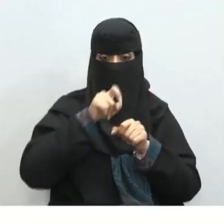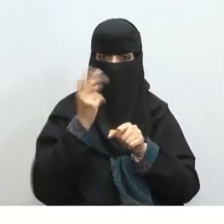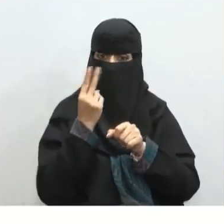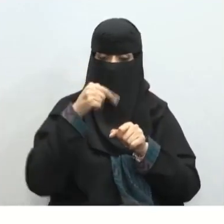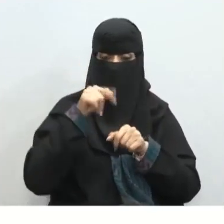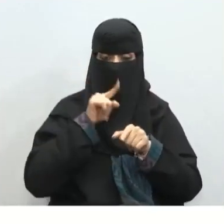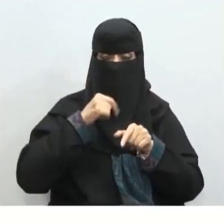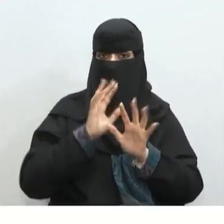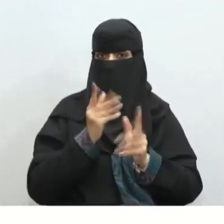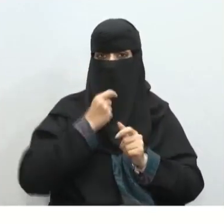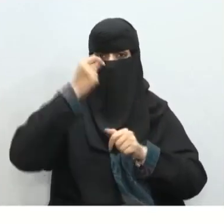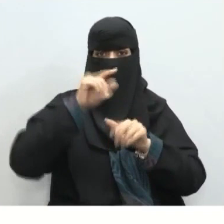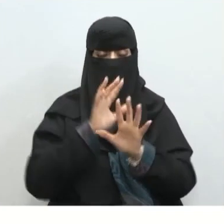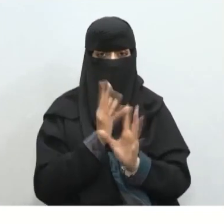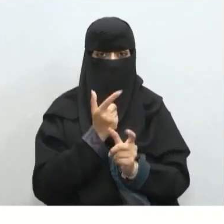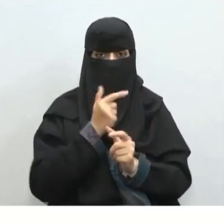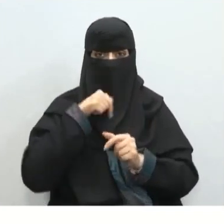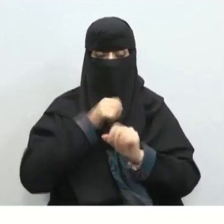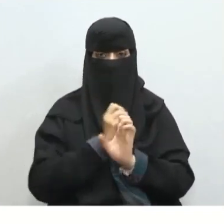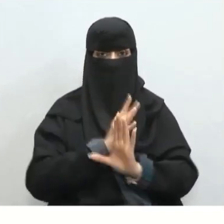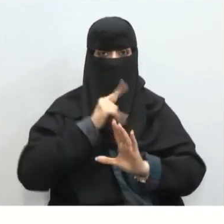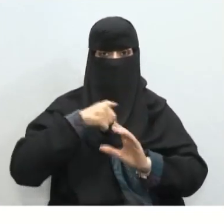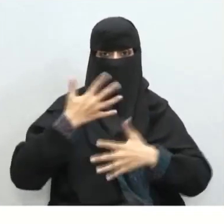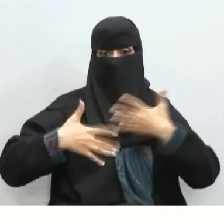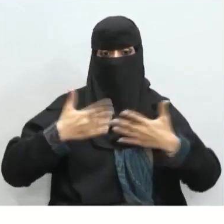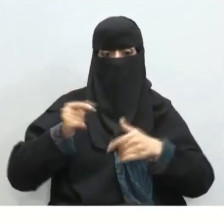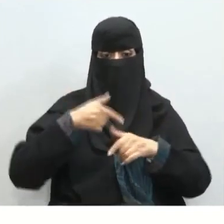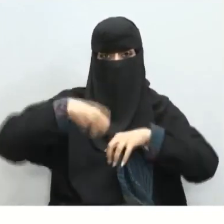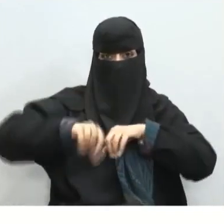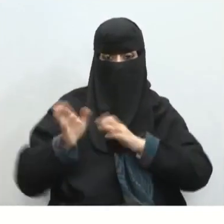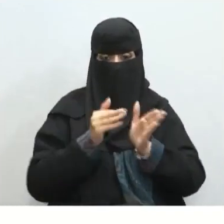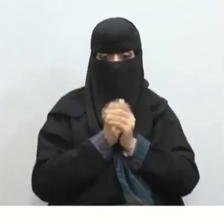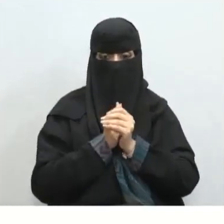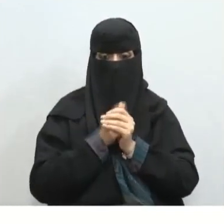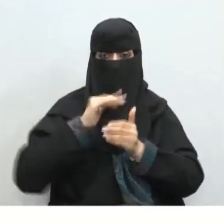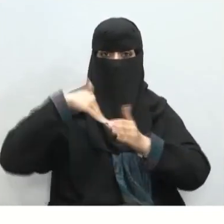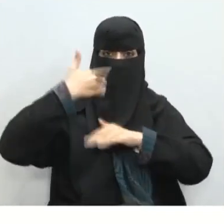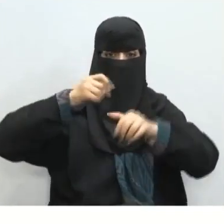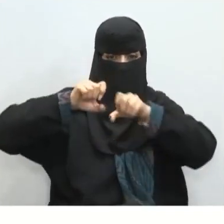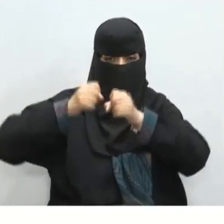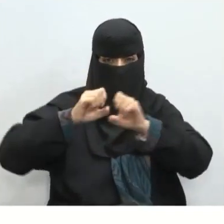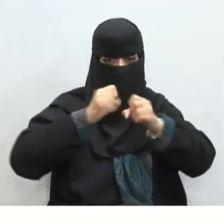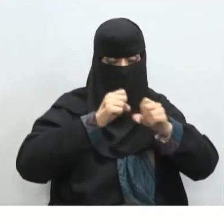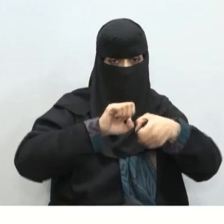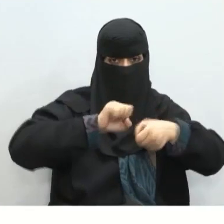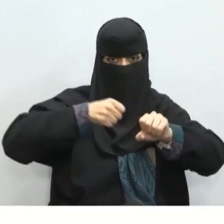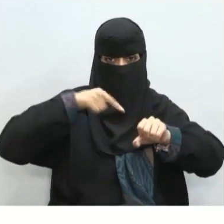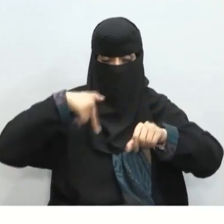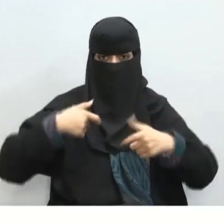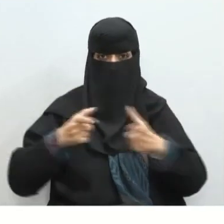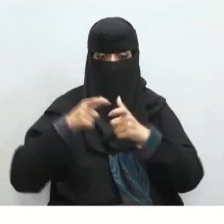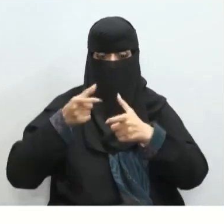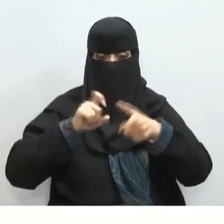وصفي كيف تتحرر الطاقه من جزي الاي تي بي عندما تتكسر الرابطه بين مجموعات